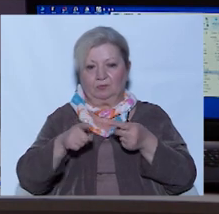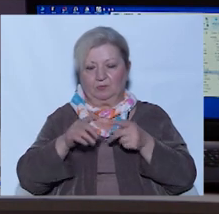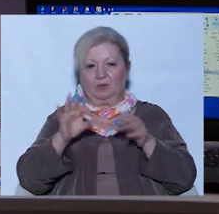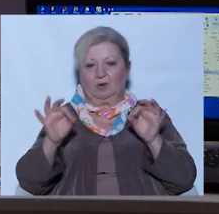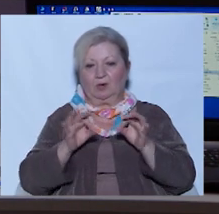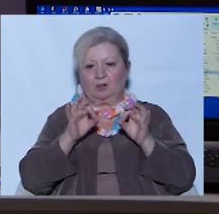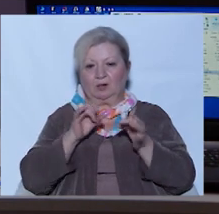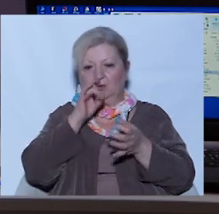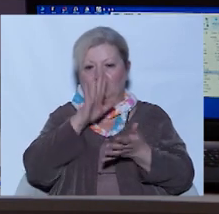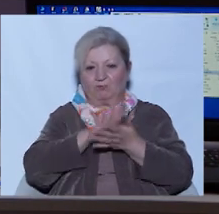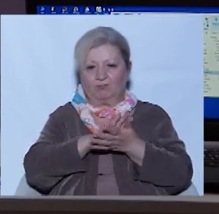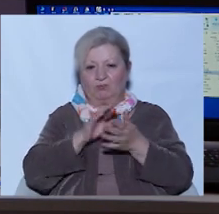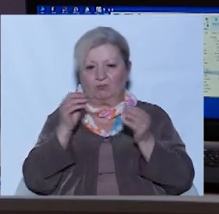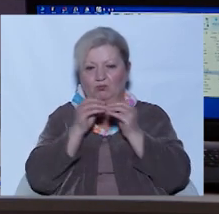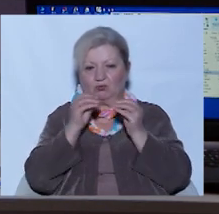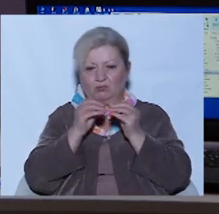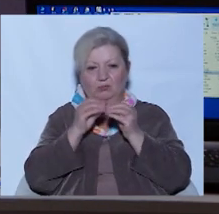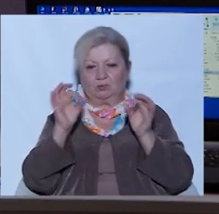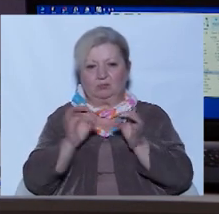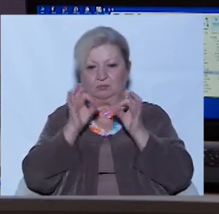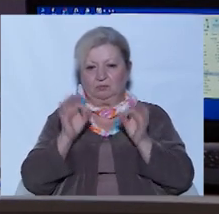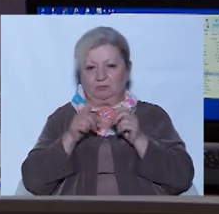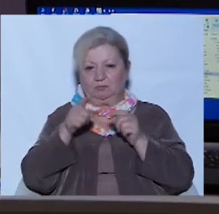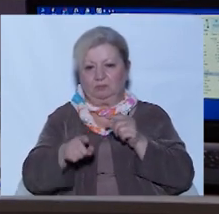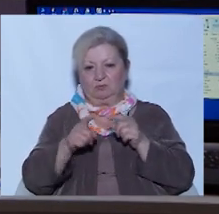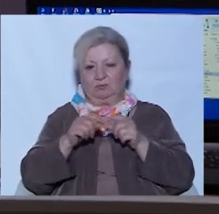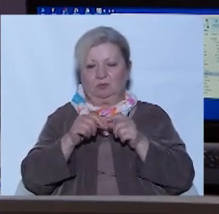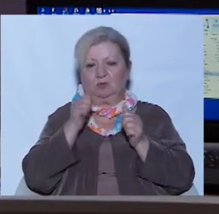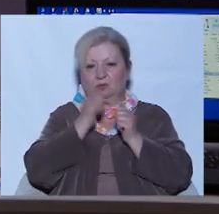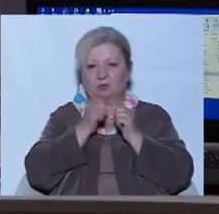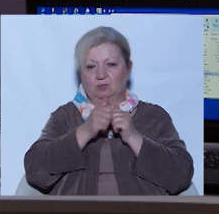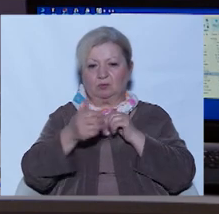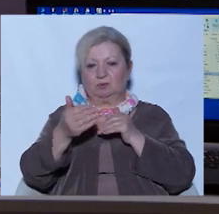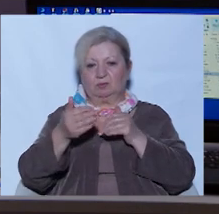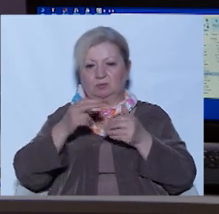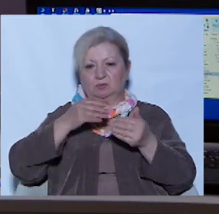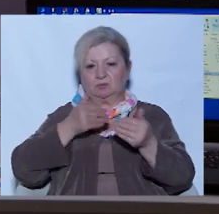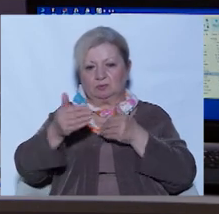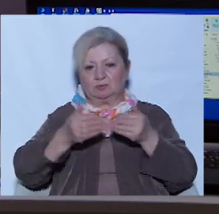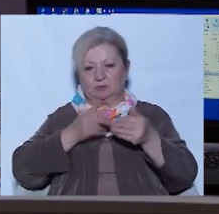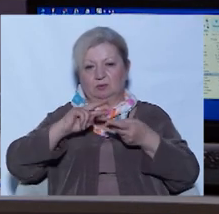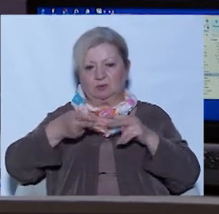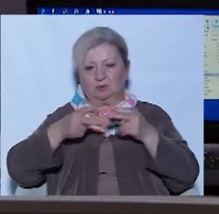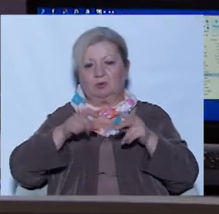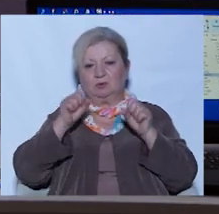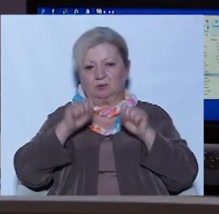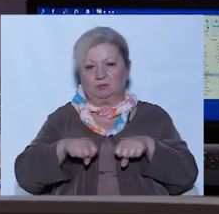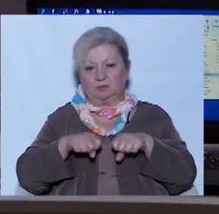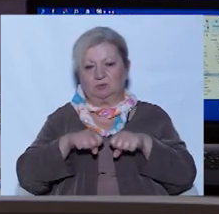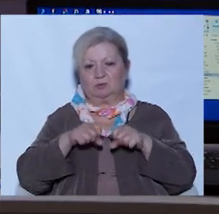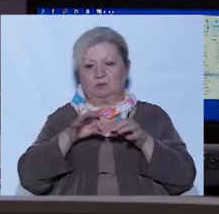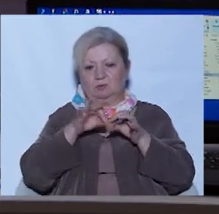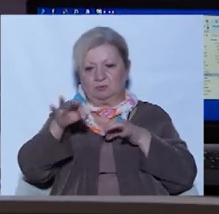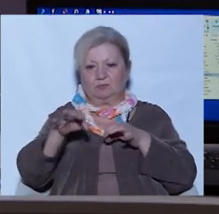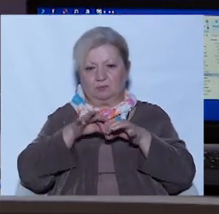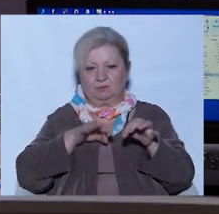არასდროს არ არის ერთნაირი, პერიოდულად მეორდება ეს პროცესები. მუდმივი დენის გაზომვა ძალიან ადვილად შეგვიძლია, იმიტომ რომ